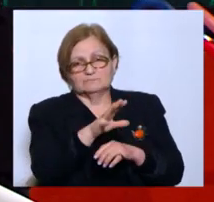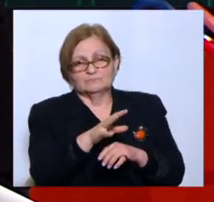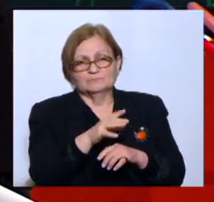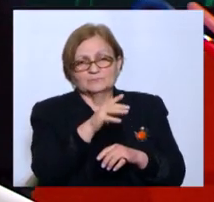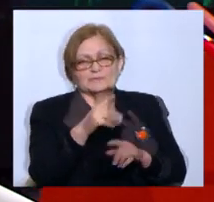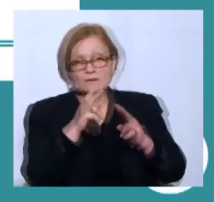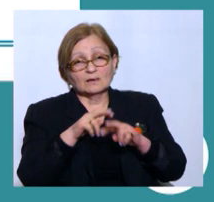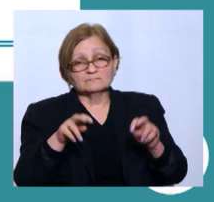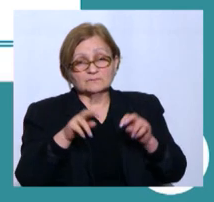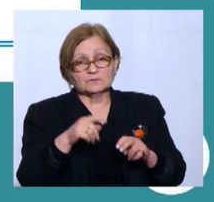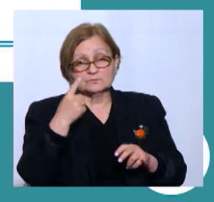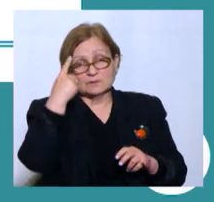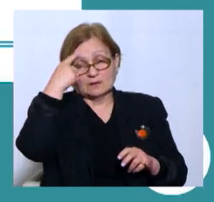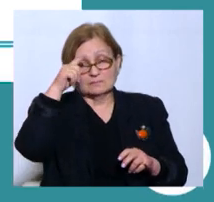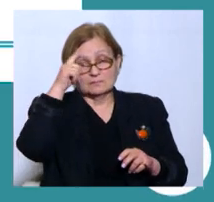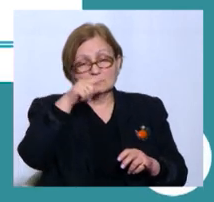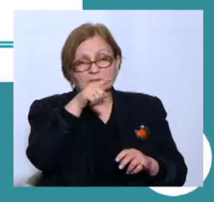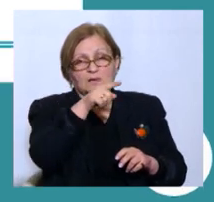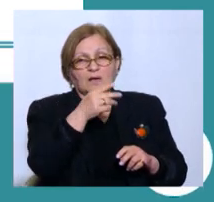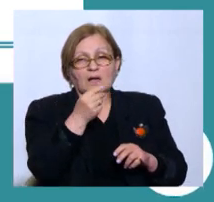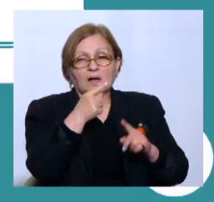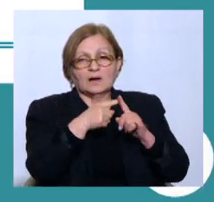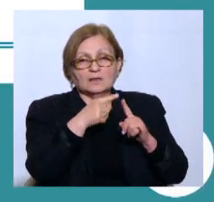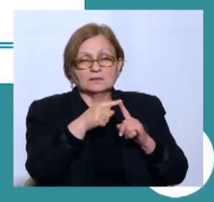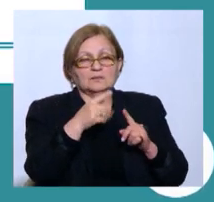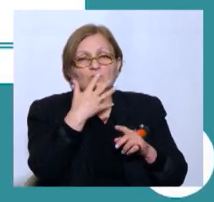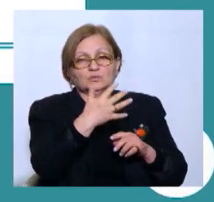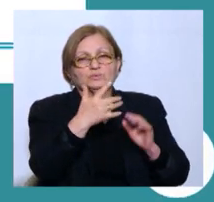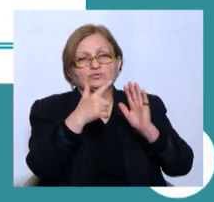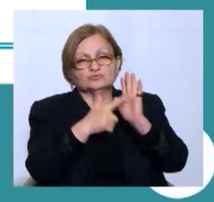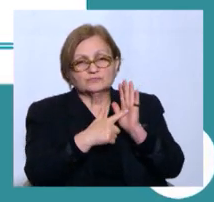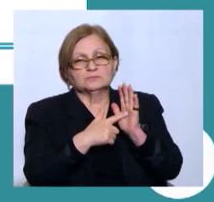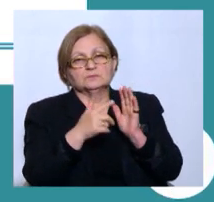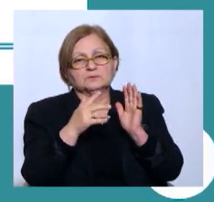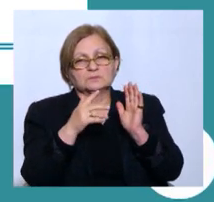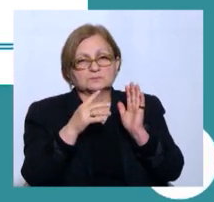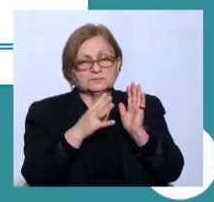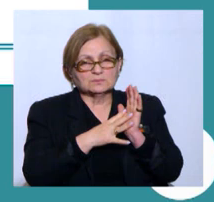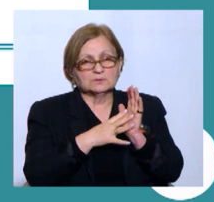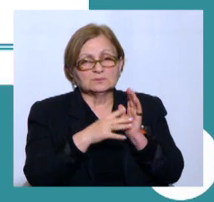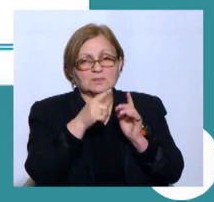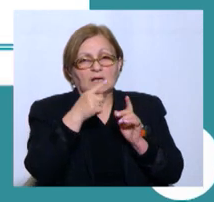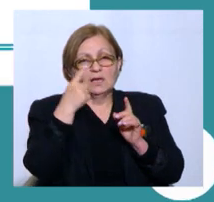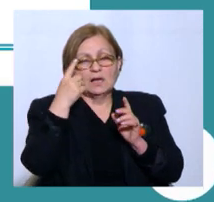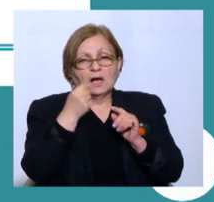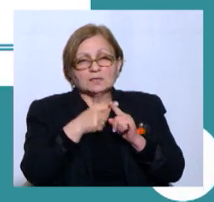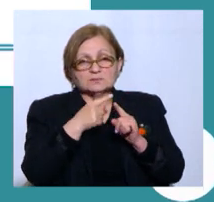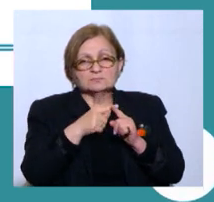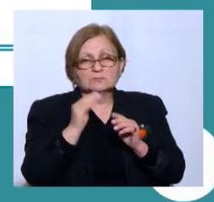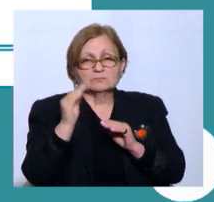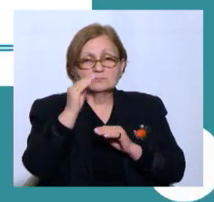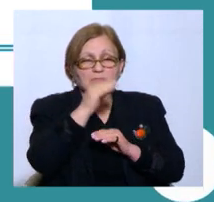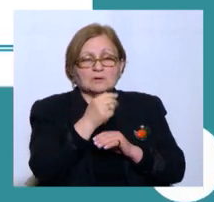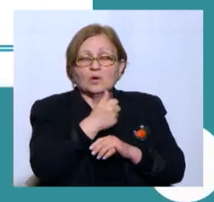არითმეტიკულ პროგრესიას. მოცემული არითმეტიკული პროგრესია 5, 7, 9 და არითმეტიკული პროგრესიის რამდენი წევრი